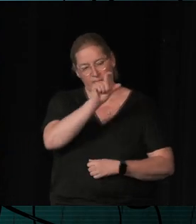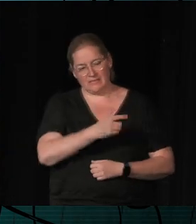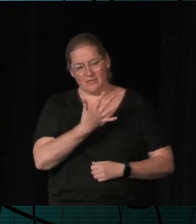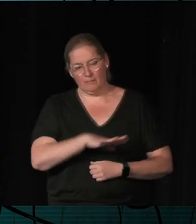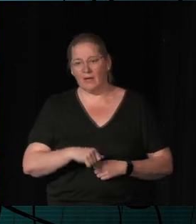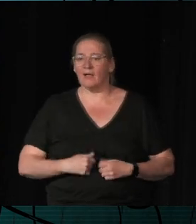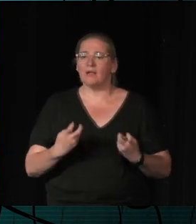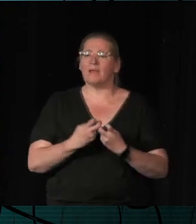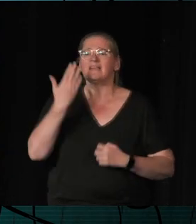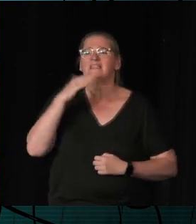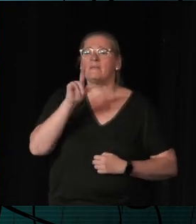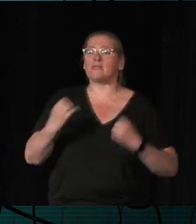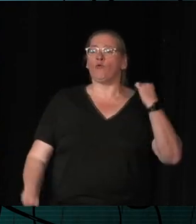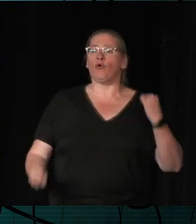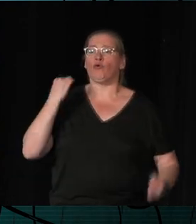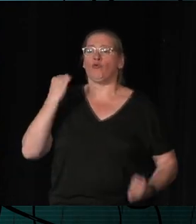sportifs, hop, ils meurent en premier. Enfin,